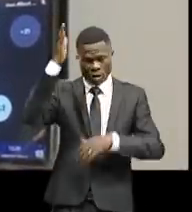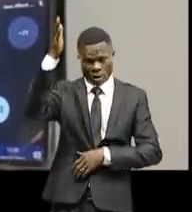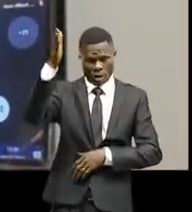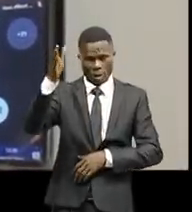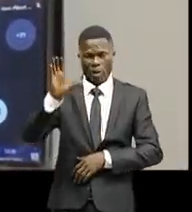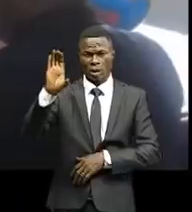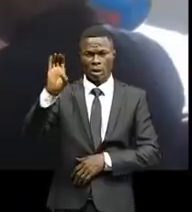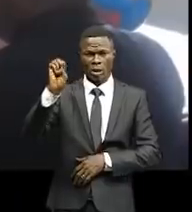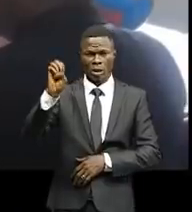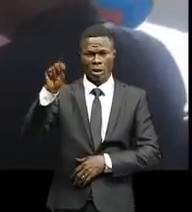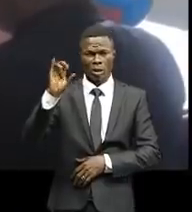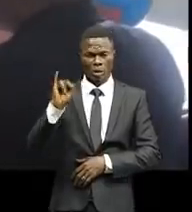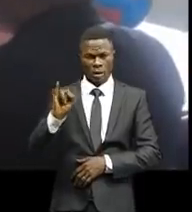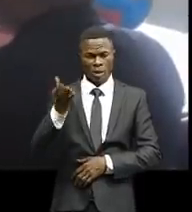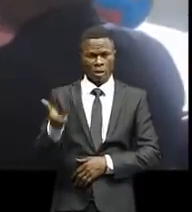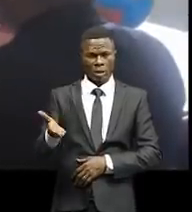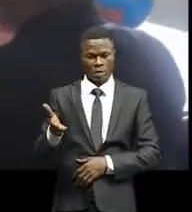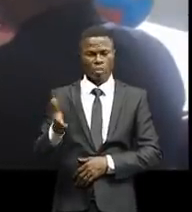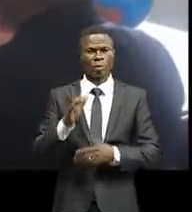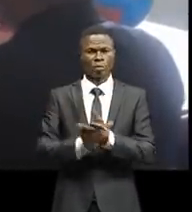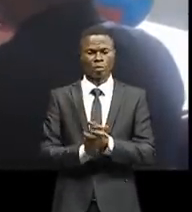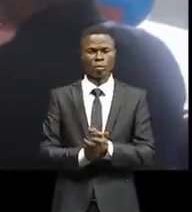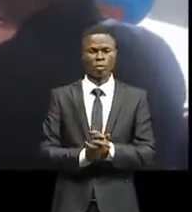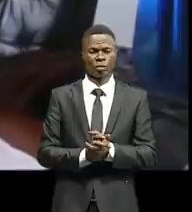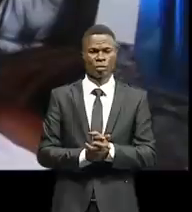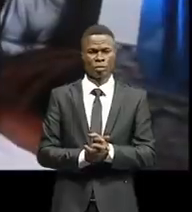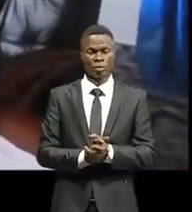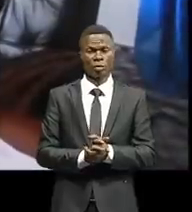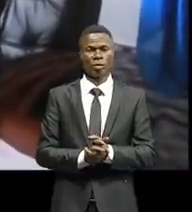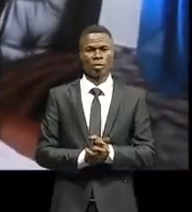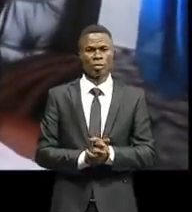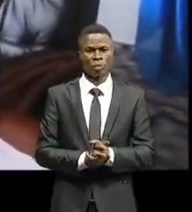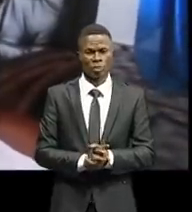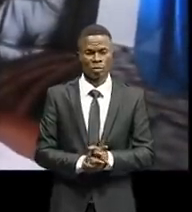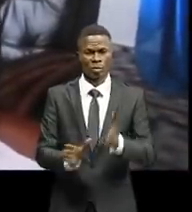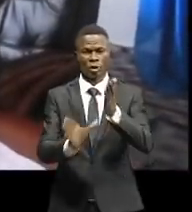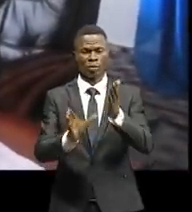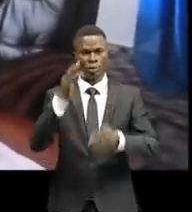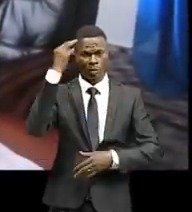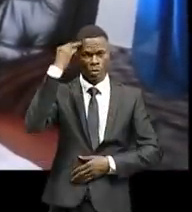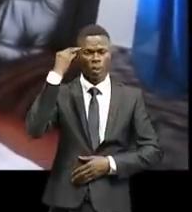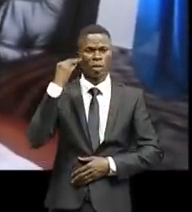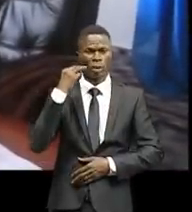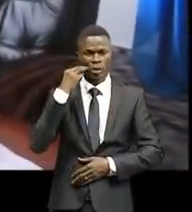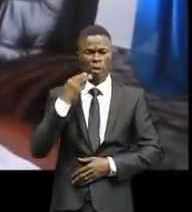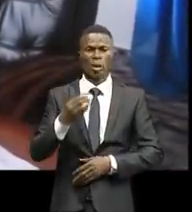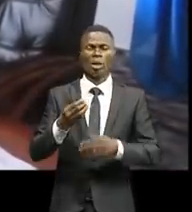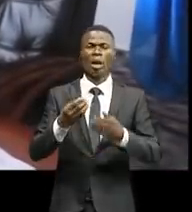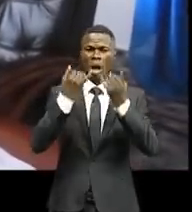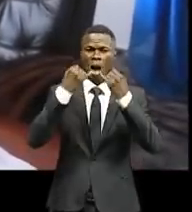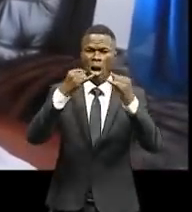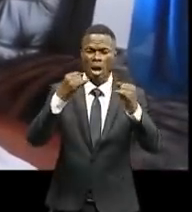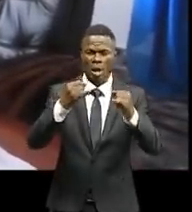président de la Commission électorale nationale indépendante CENI. Le vice-ministre a informé aussi